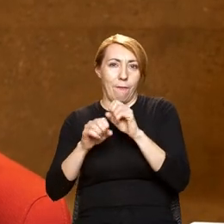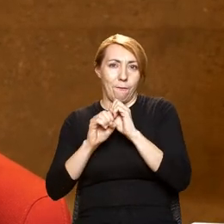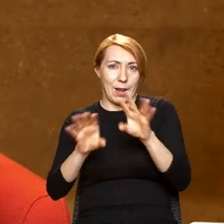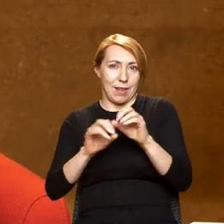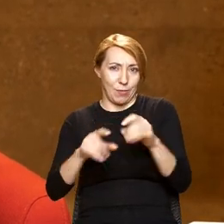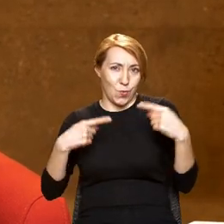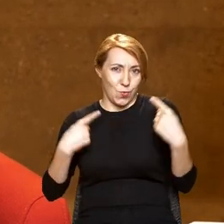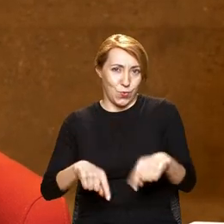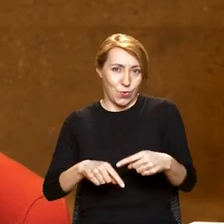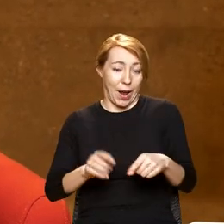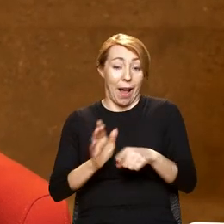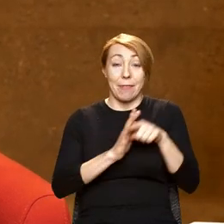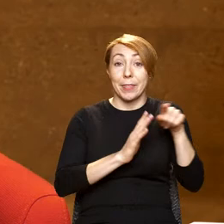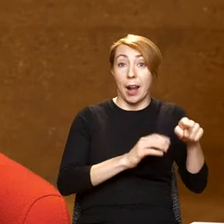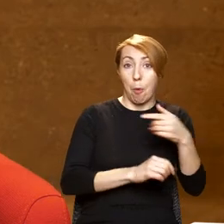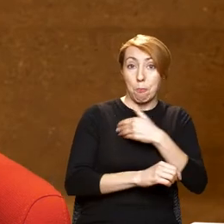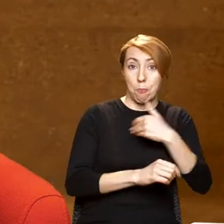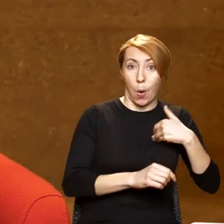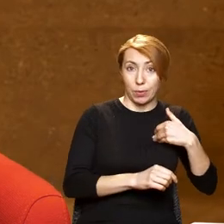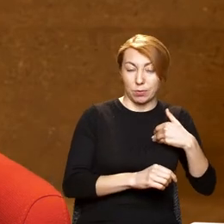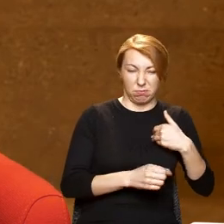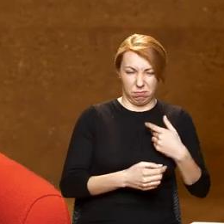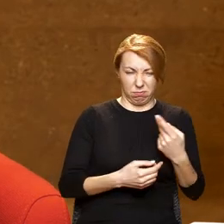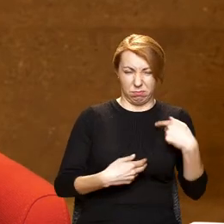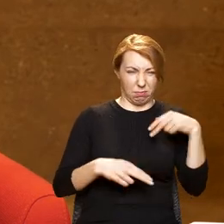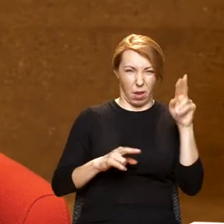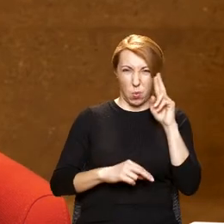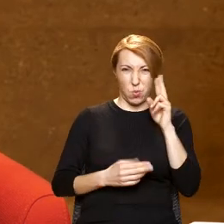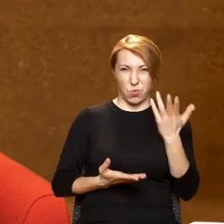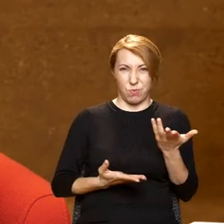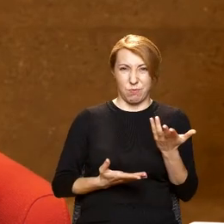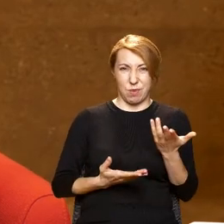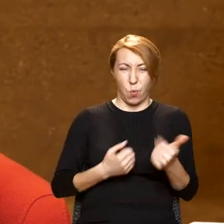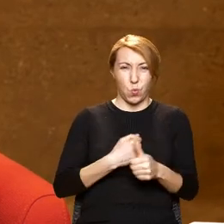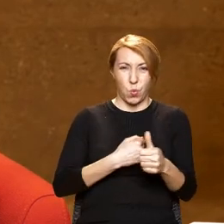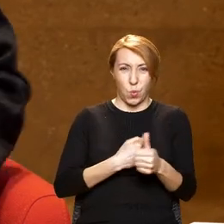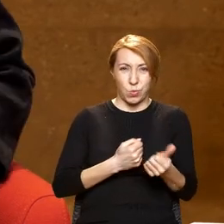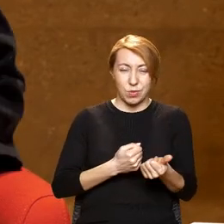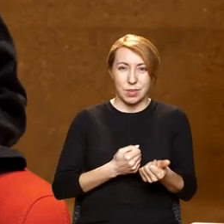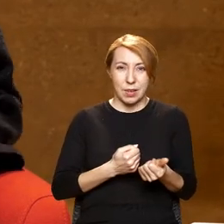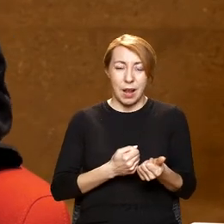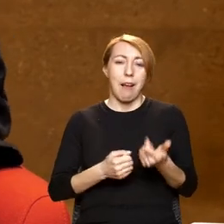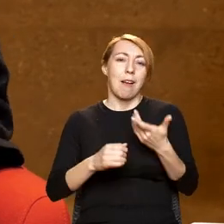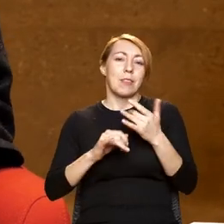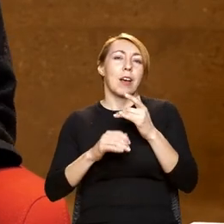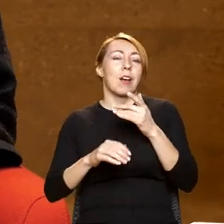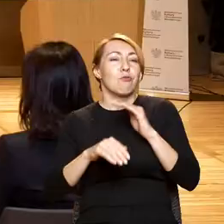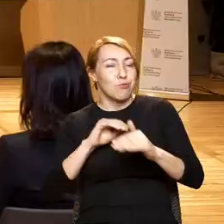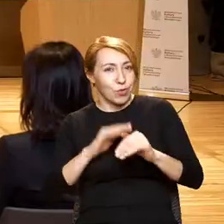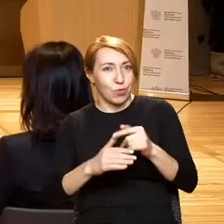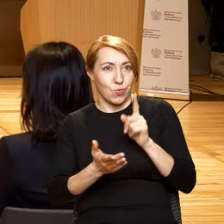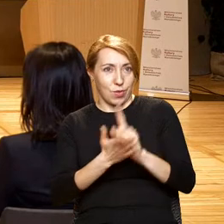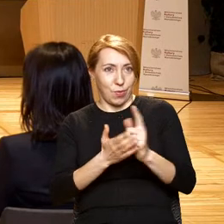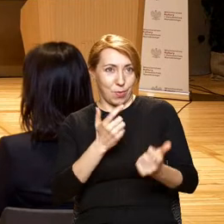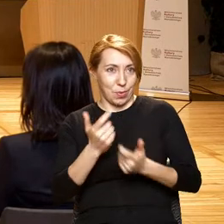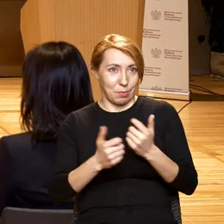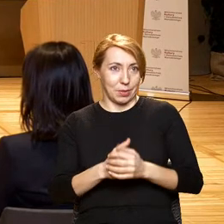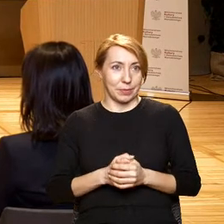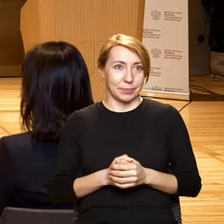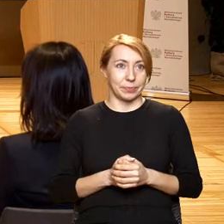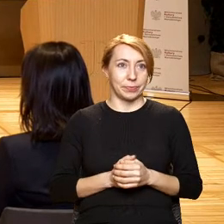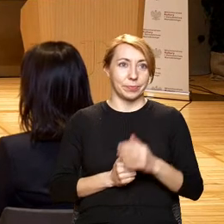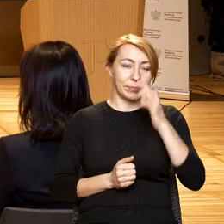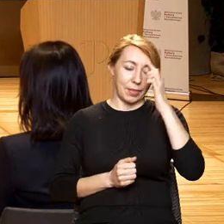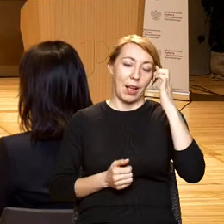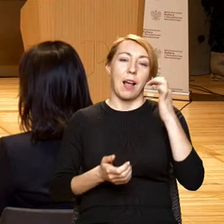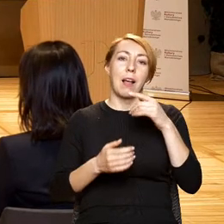to dla polskiego czytelnika, no myślę, że jest zupełnie niezrozumiałe, ale na szczęście to się udało rozwiązać. Na szczęście pani profesor Pała